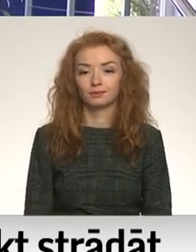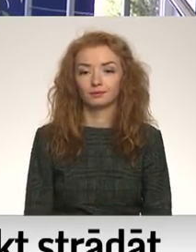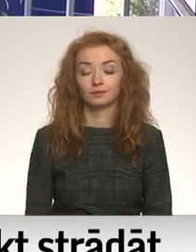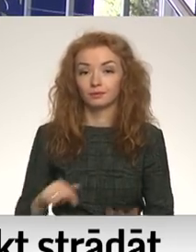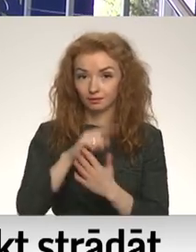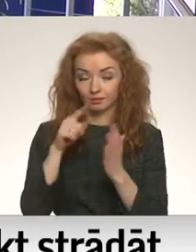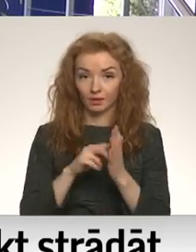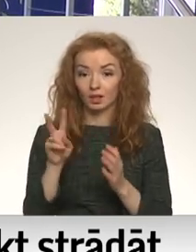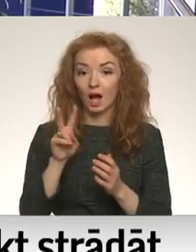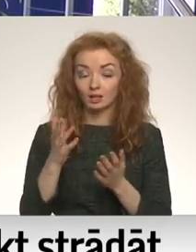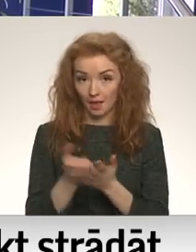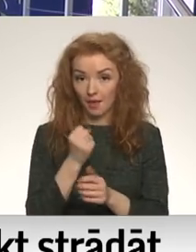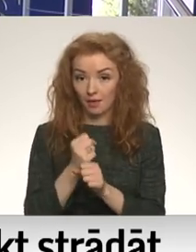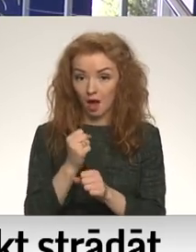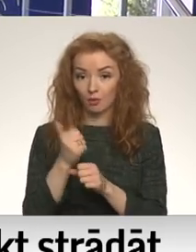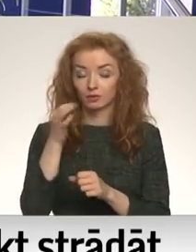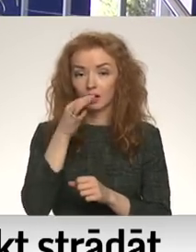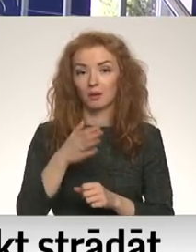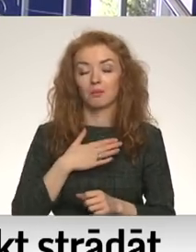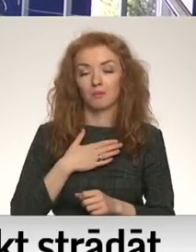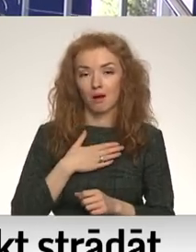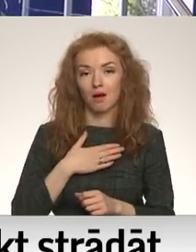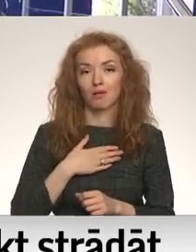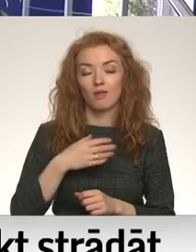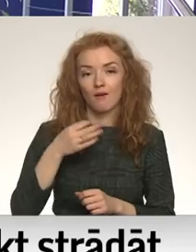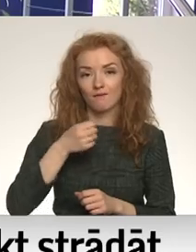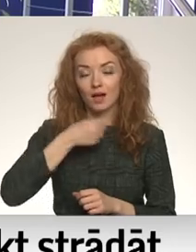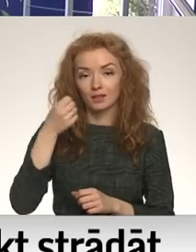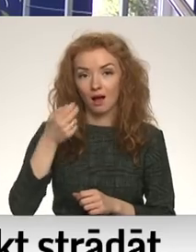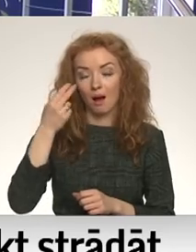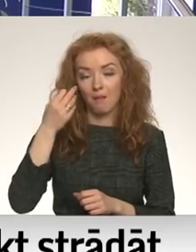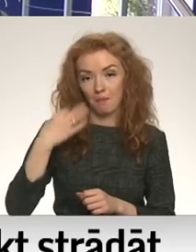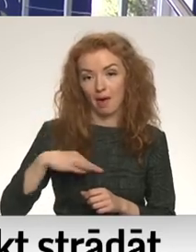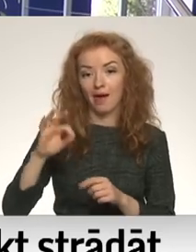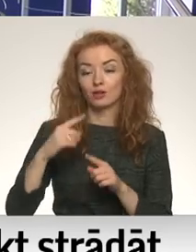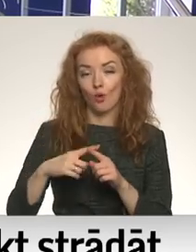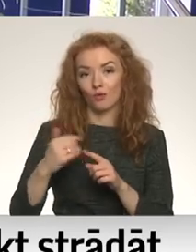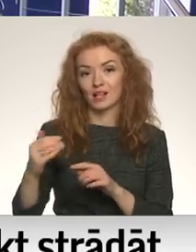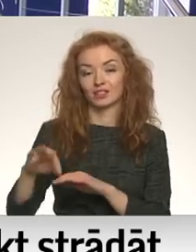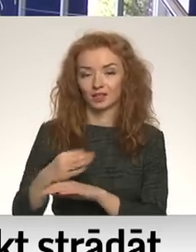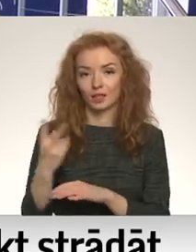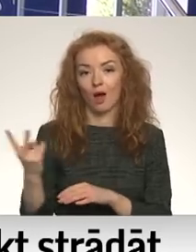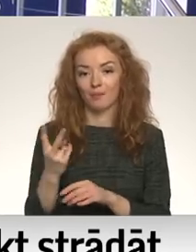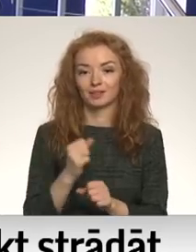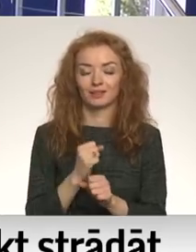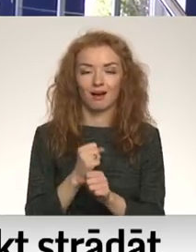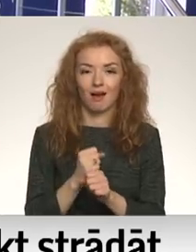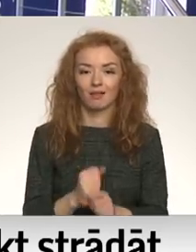darbu? Maja dočka staršai. Jā, mana vecākā meita un znots jau kopš pirmdienas strādā.